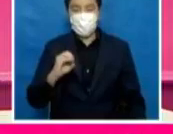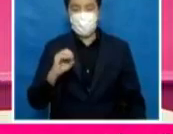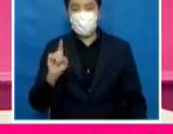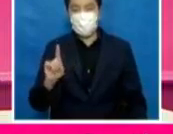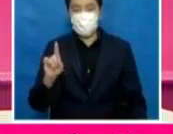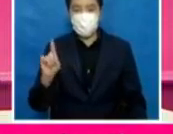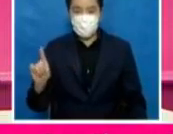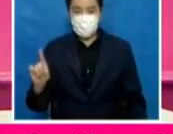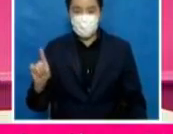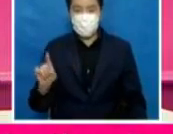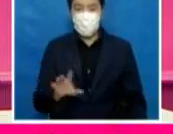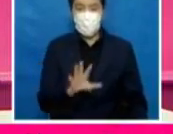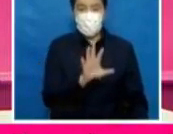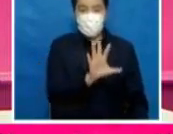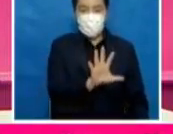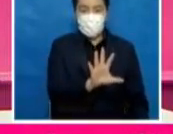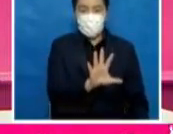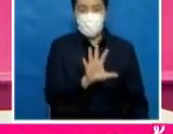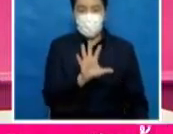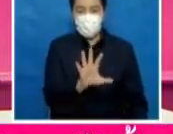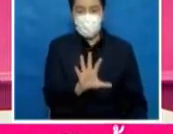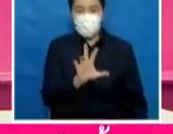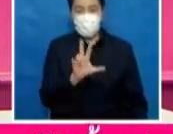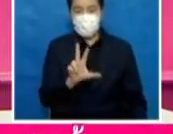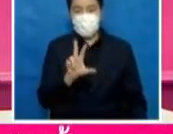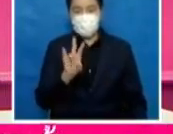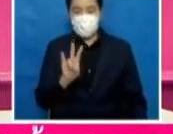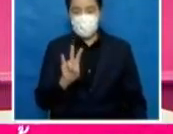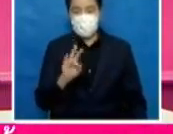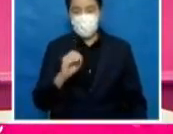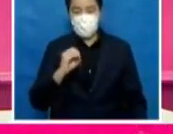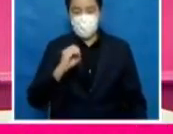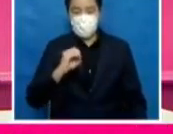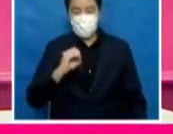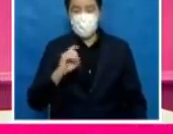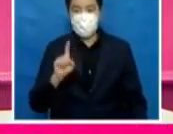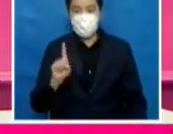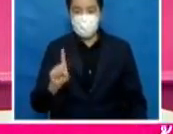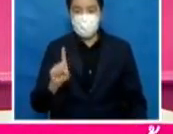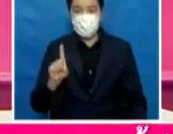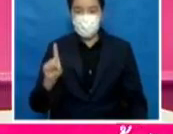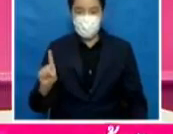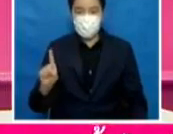1 5 5 3 7 0 1 1